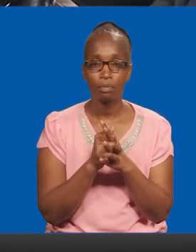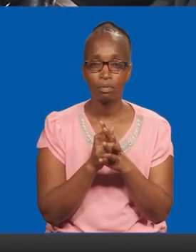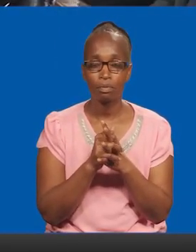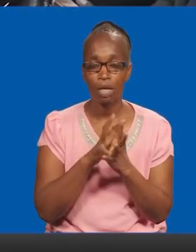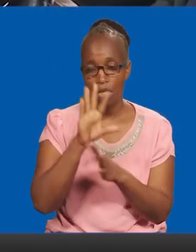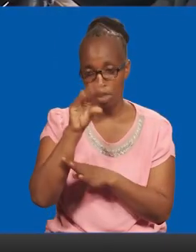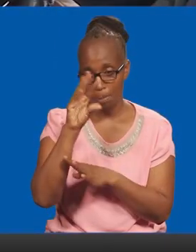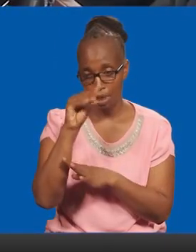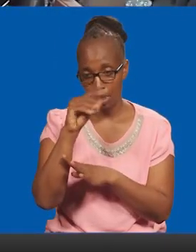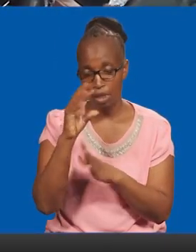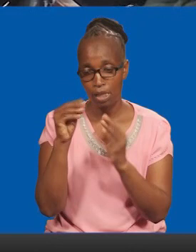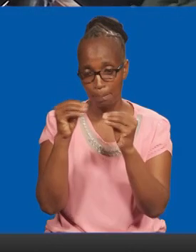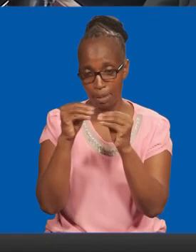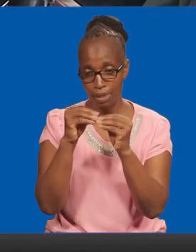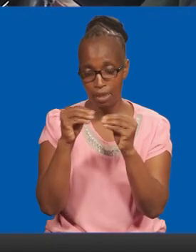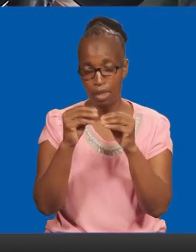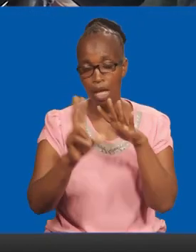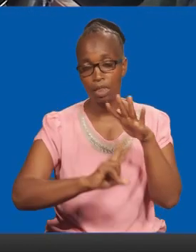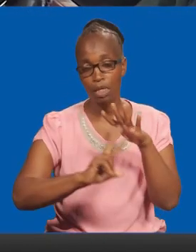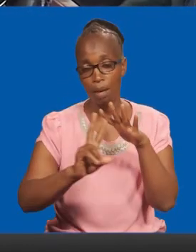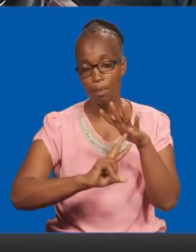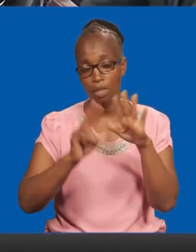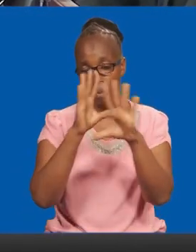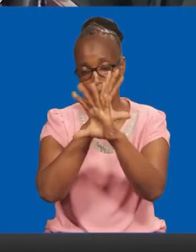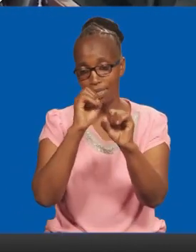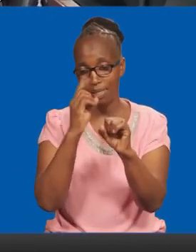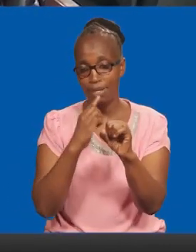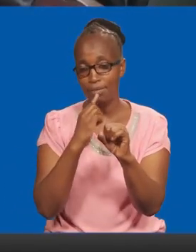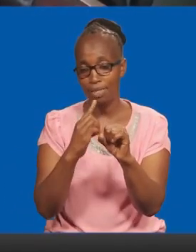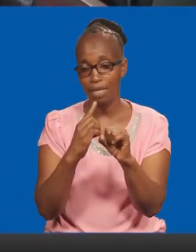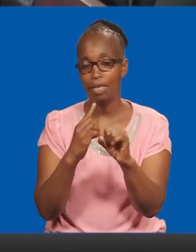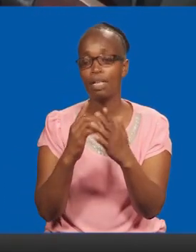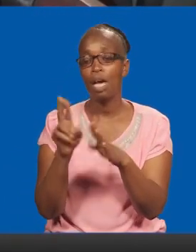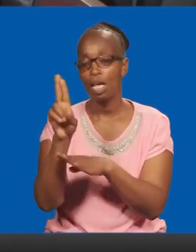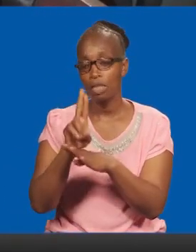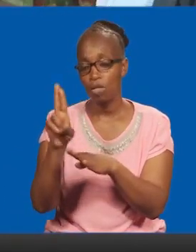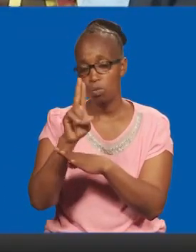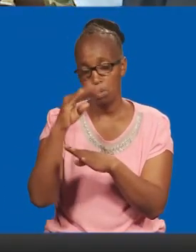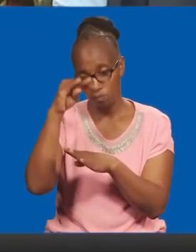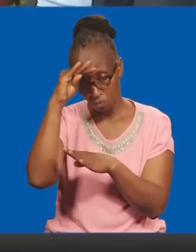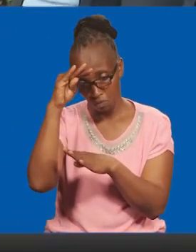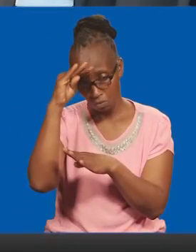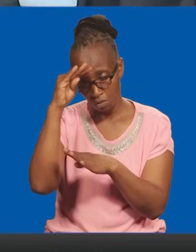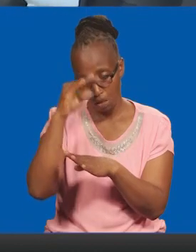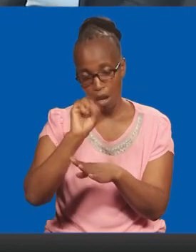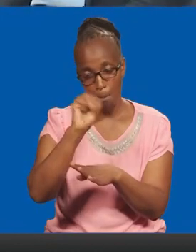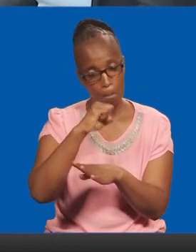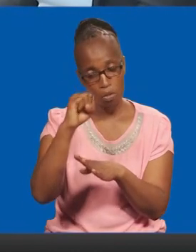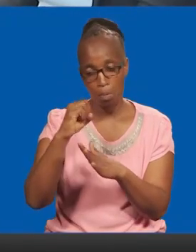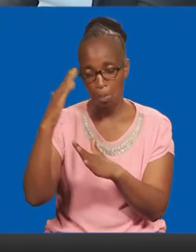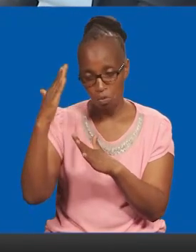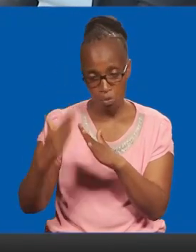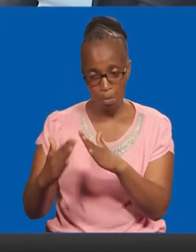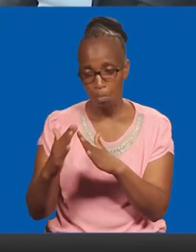Akizungumza katika hafla hiyo, naibu wa rais Rigathi Gachagua amesema vita dhidi ya matumizi ya pombe haramu na dawa za kulevya